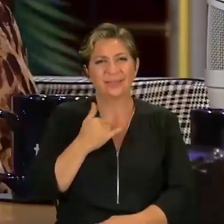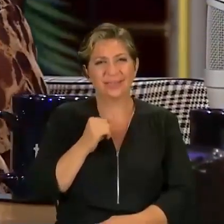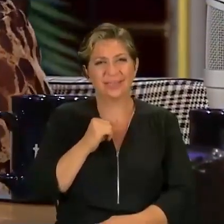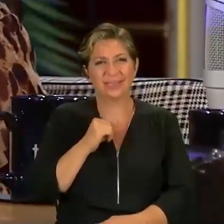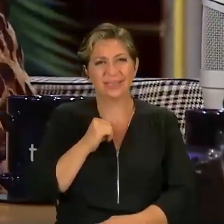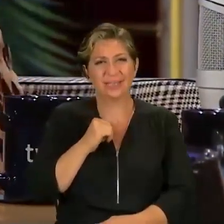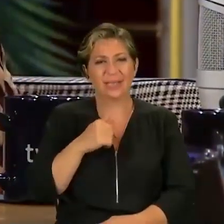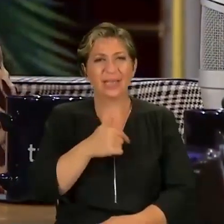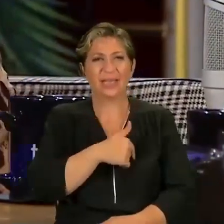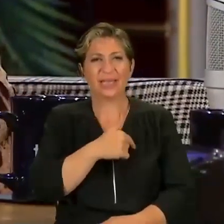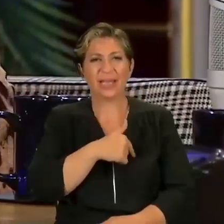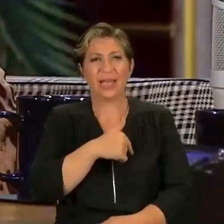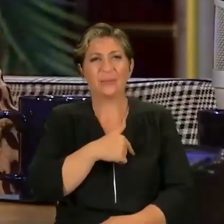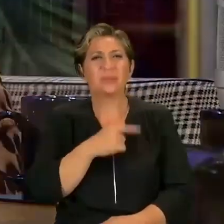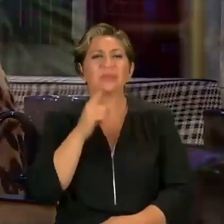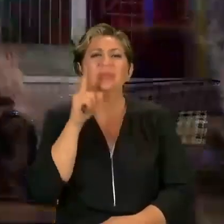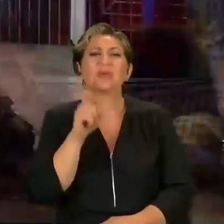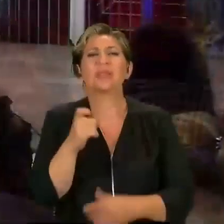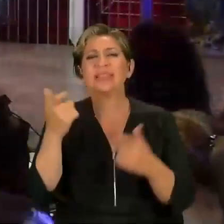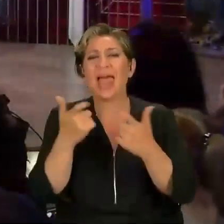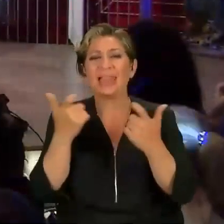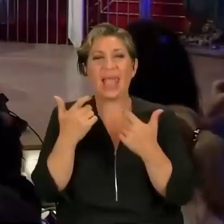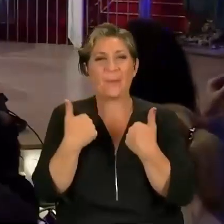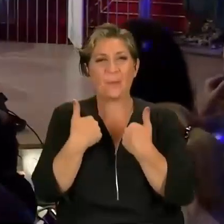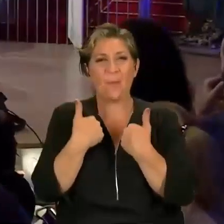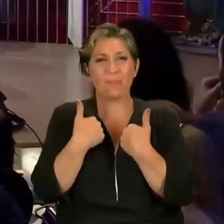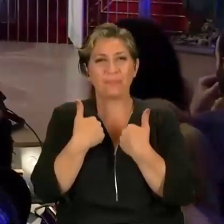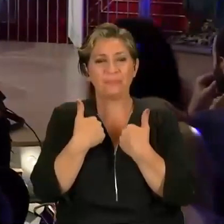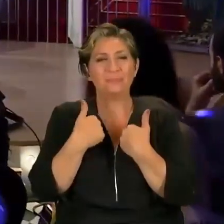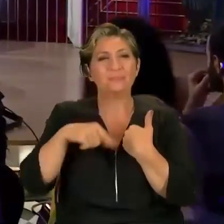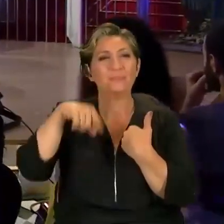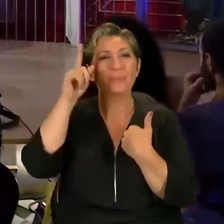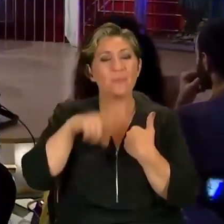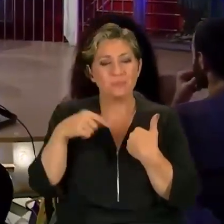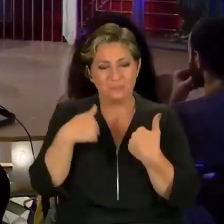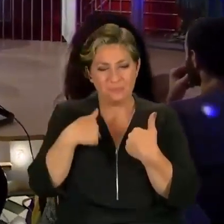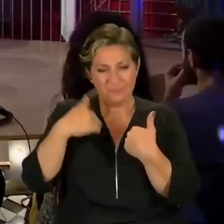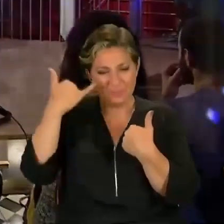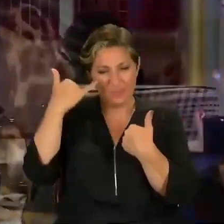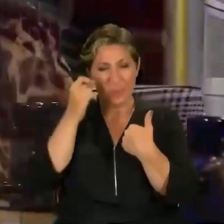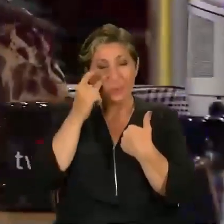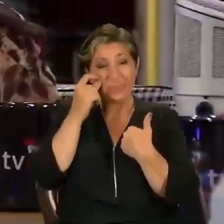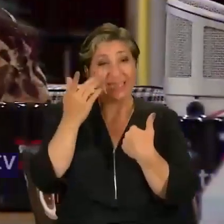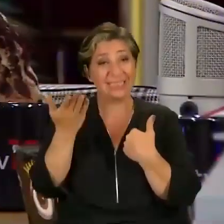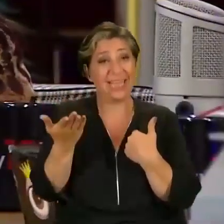ararsan, kalbine sor neredeyim. Bir gün beni